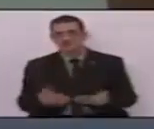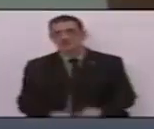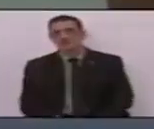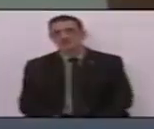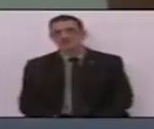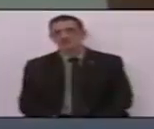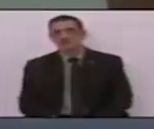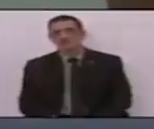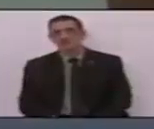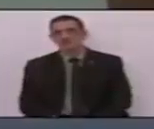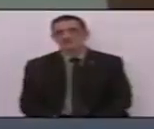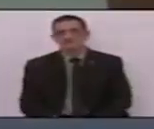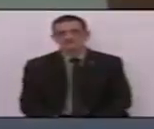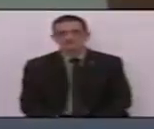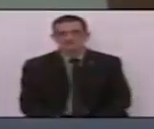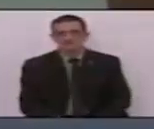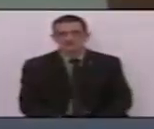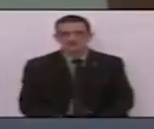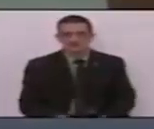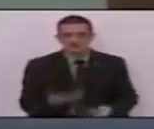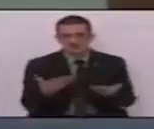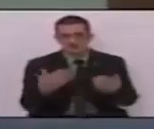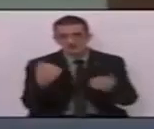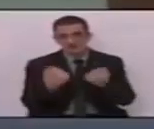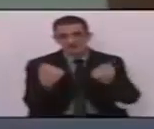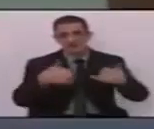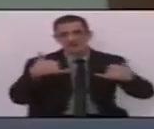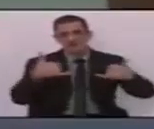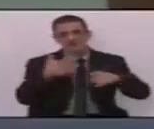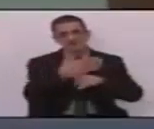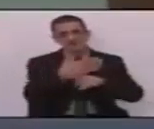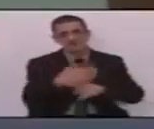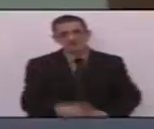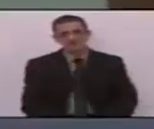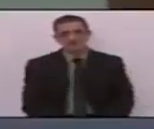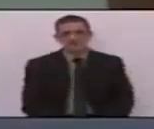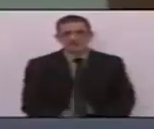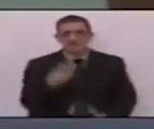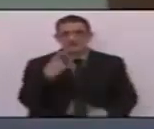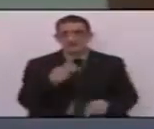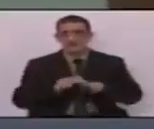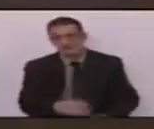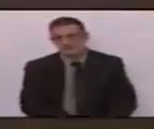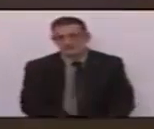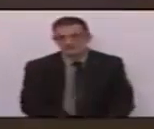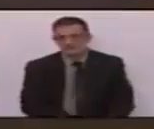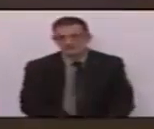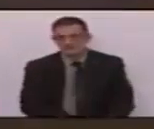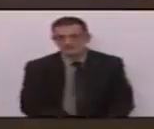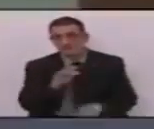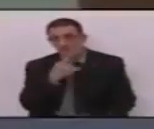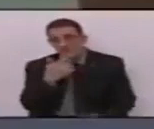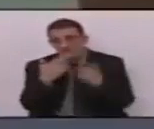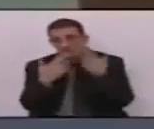الشرائية تاعو هذه الأيام؟ حتى نهار كي فرح قال راح يديروا لنا سيارات جزائرية، لقى روحه مسكين لا يقدر لا يشري، لا الأوروبية ولا